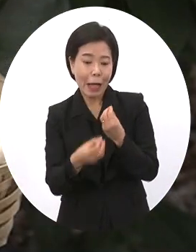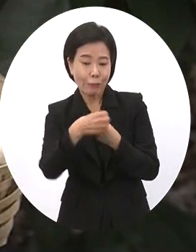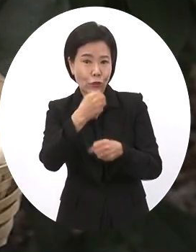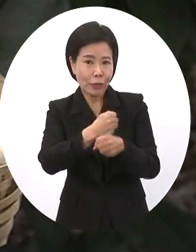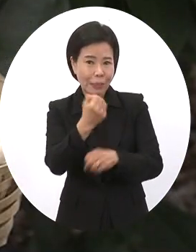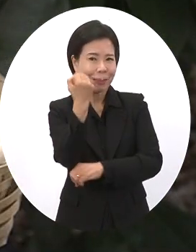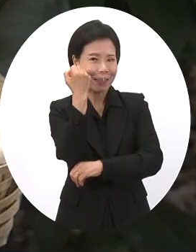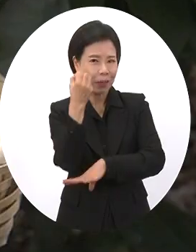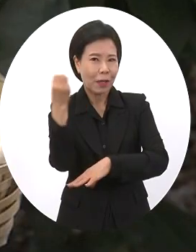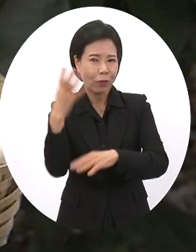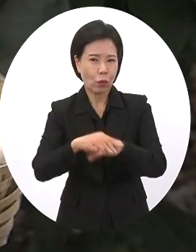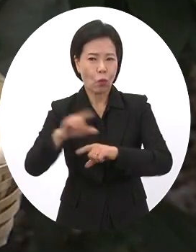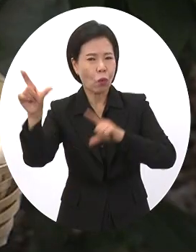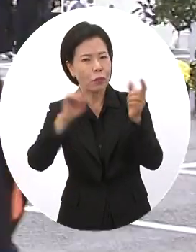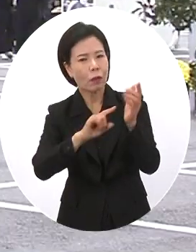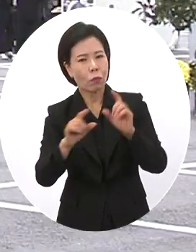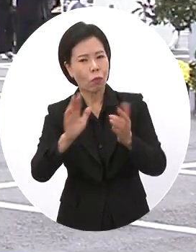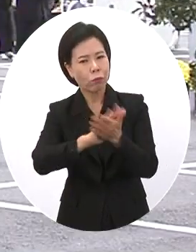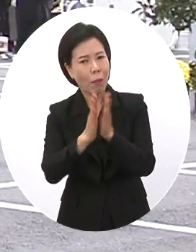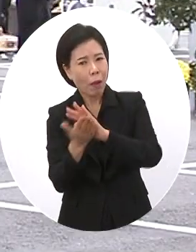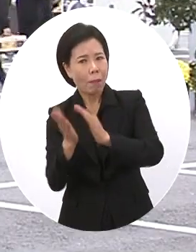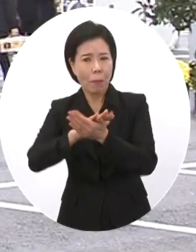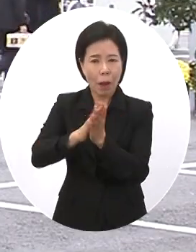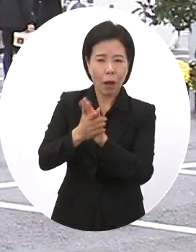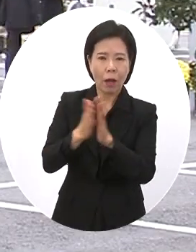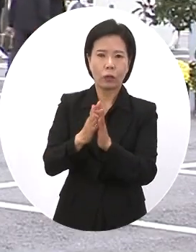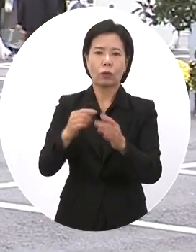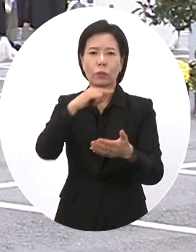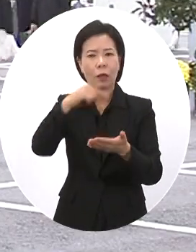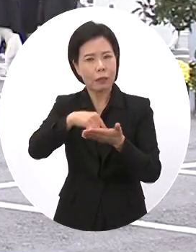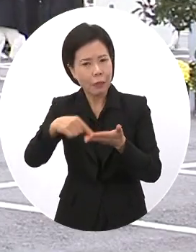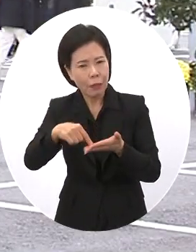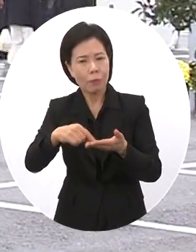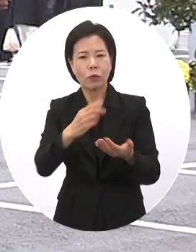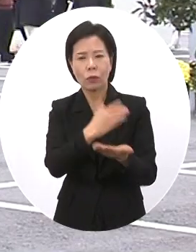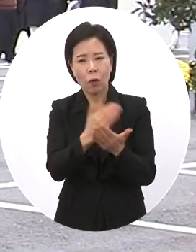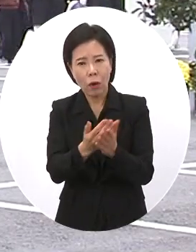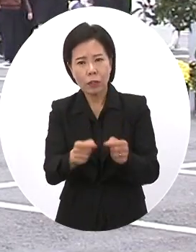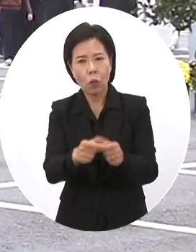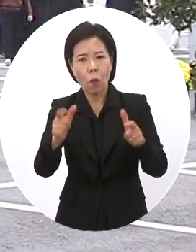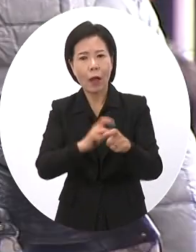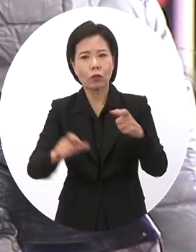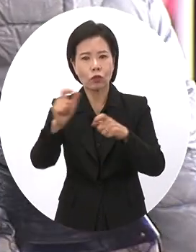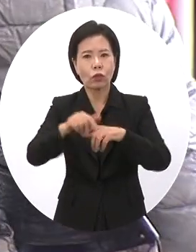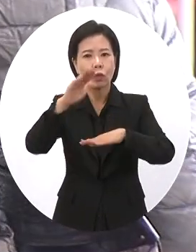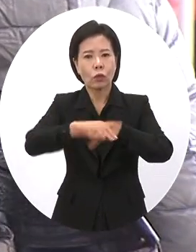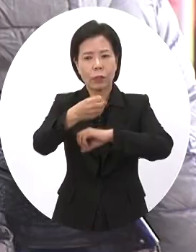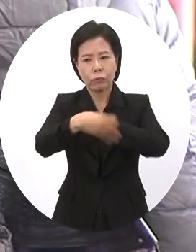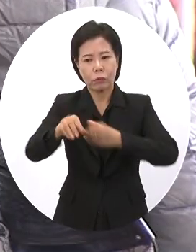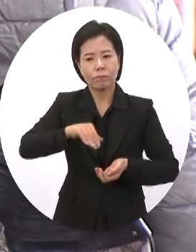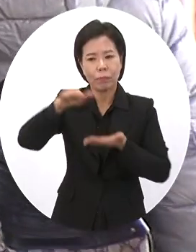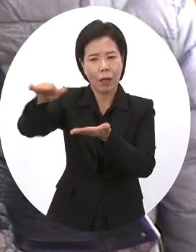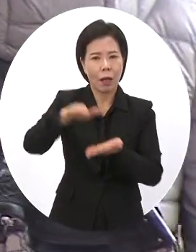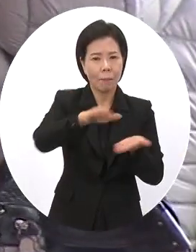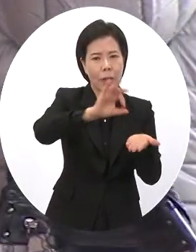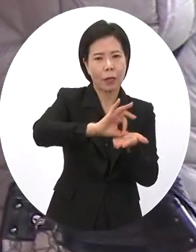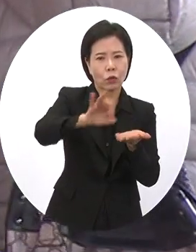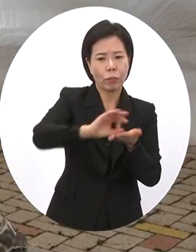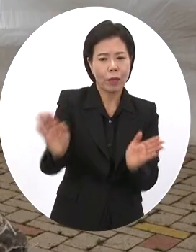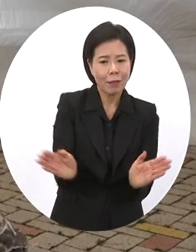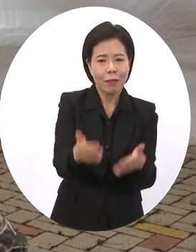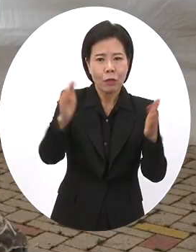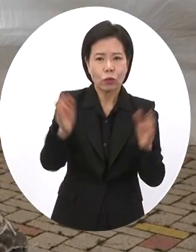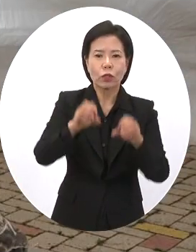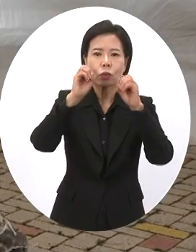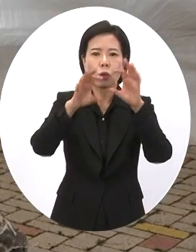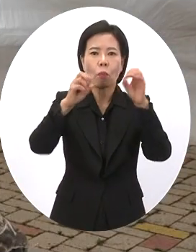감귤 생산 기반 및 기상 변화 대응, 재해 예방 시설 확충과 제주 농산물 통합물류 및 소비 촉진,